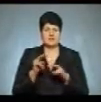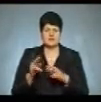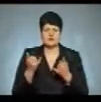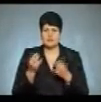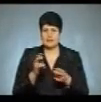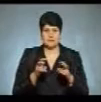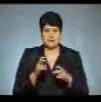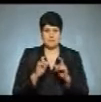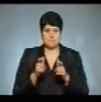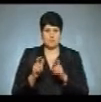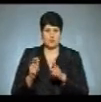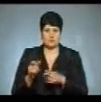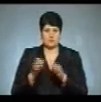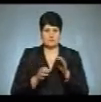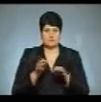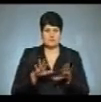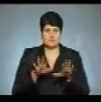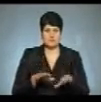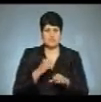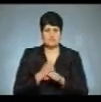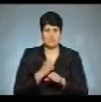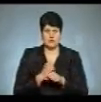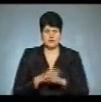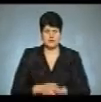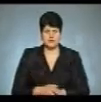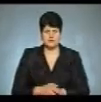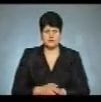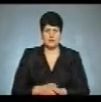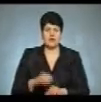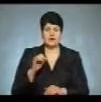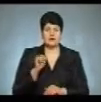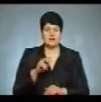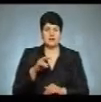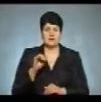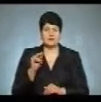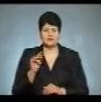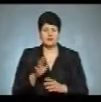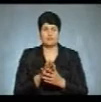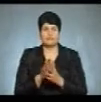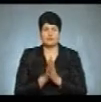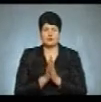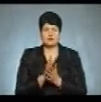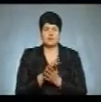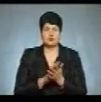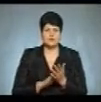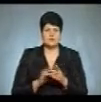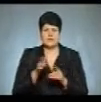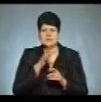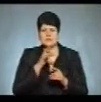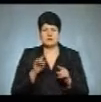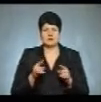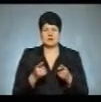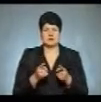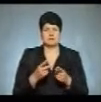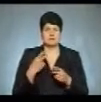не прийшли, повістки до суду за місцем роботи. Андрій Левчук попросив також продовжити термін тримання під вартою в